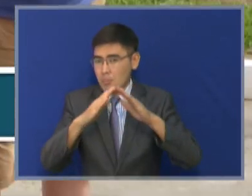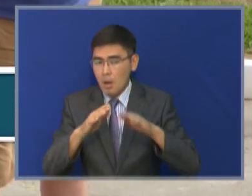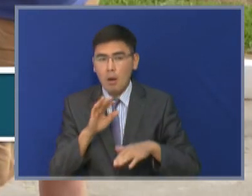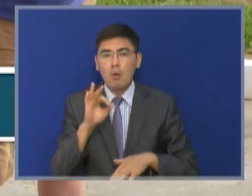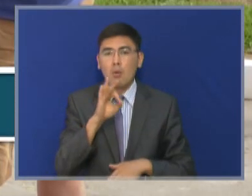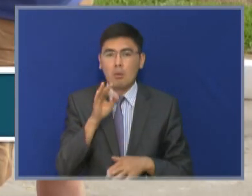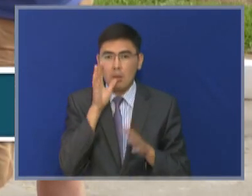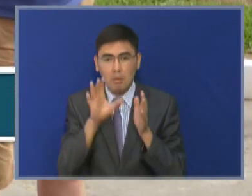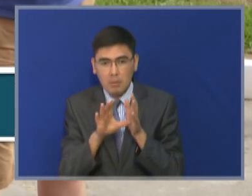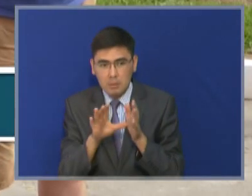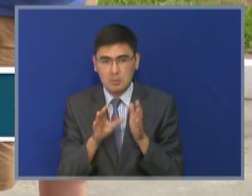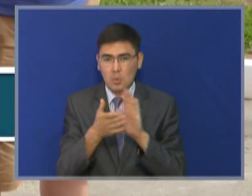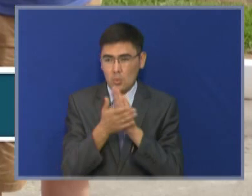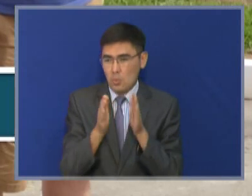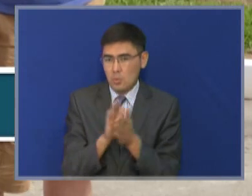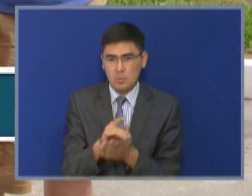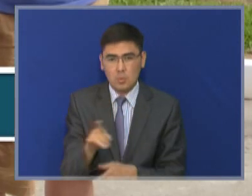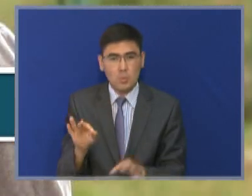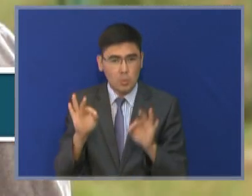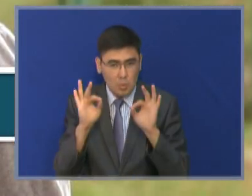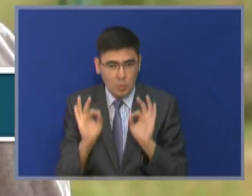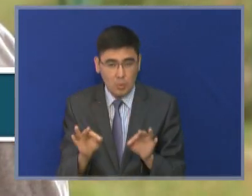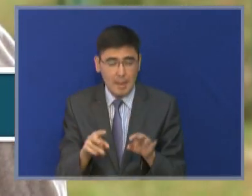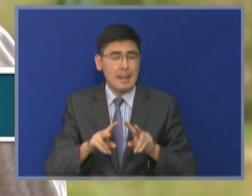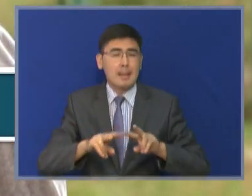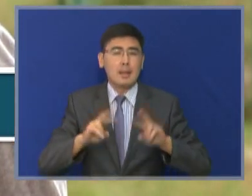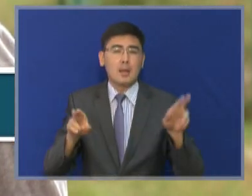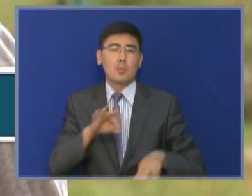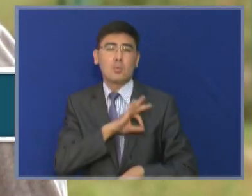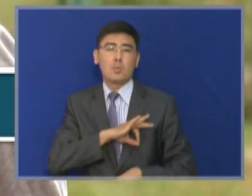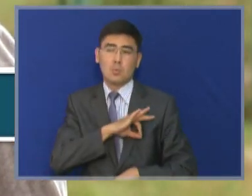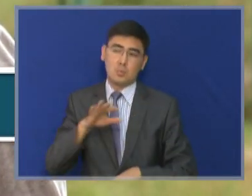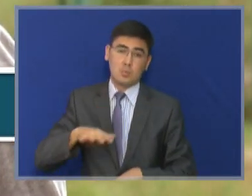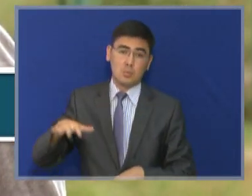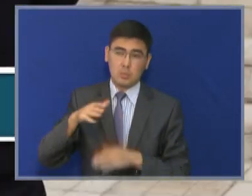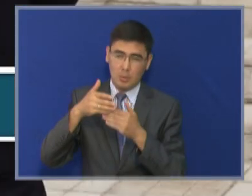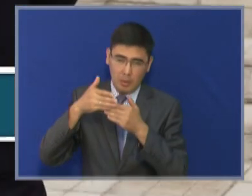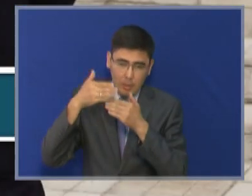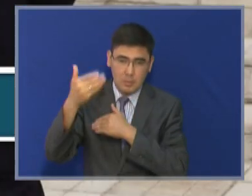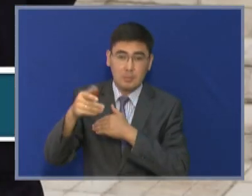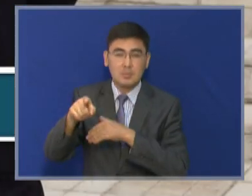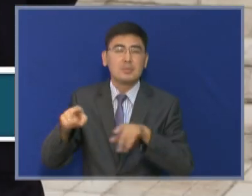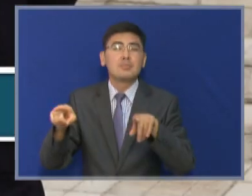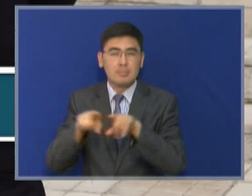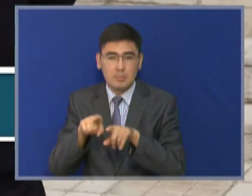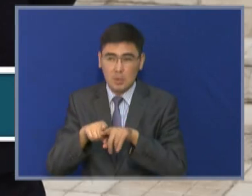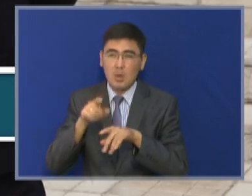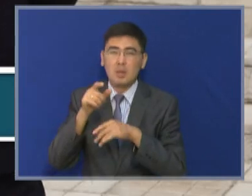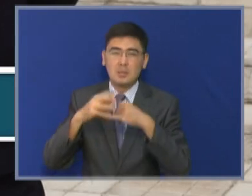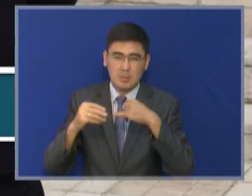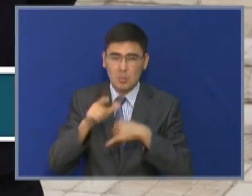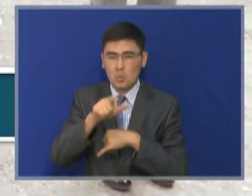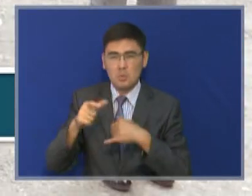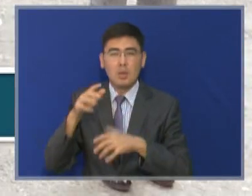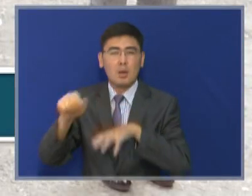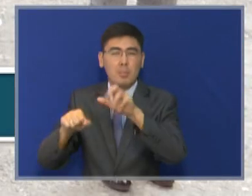жөнінде келісім шарттары болмапты. Дәл осыған ұқсас жағдай Комсомол кентінде де болған. Ол бойынша тиісті жоба әзірленіп жұмыстар